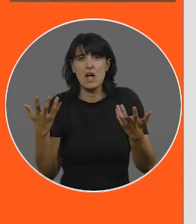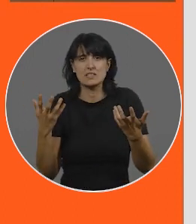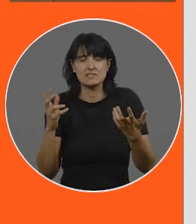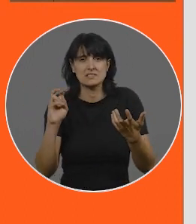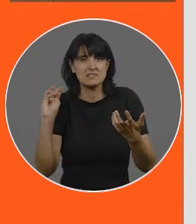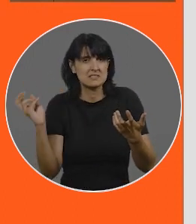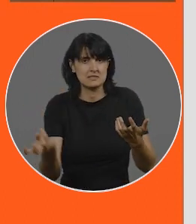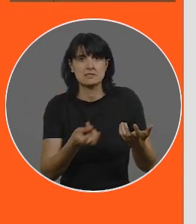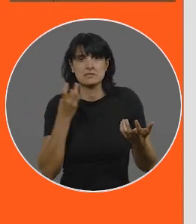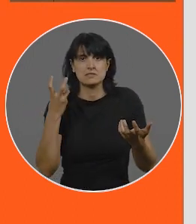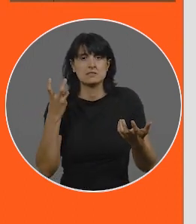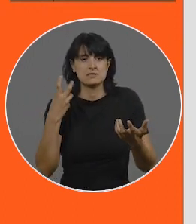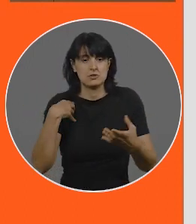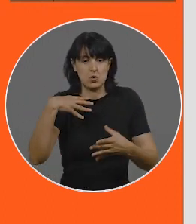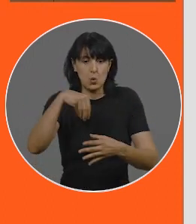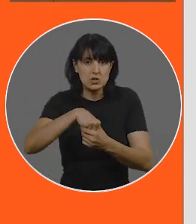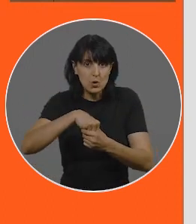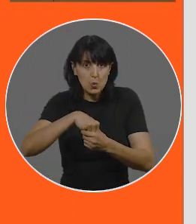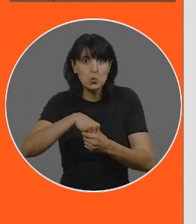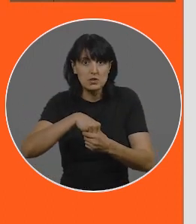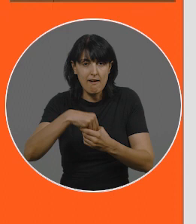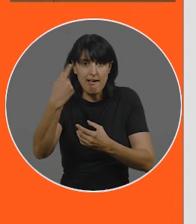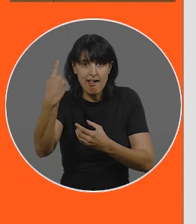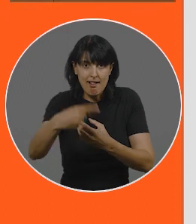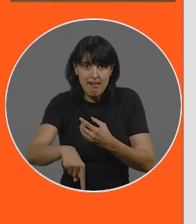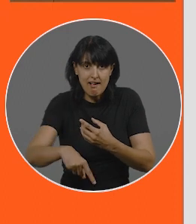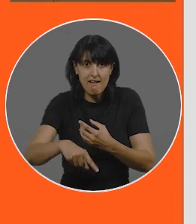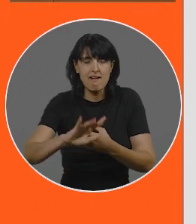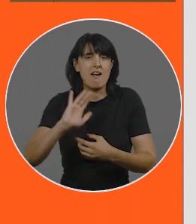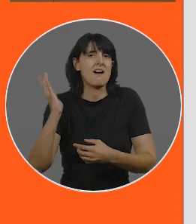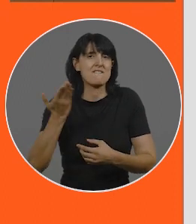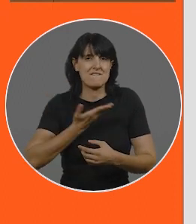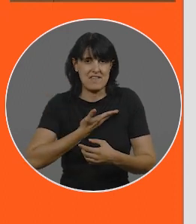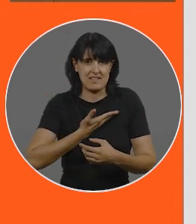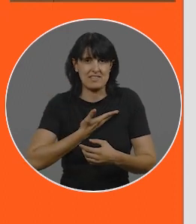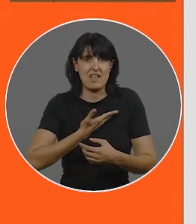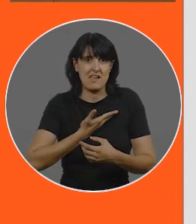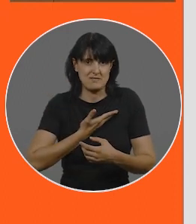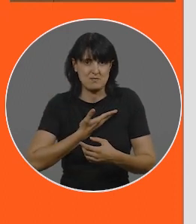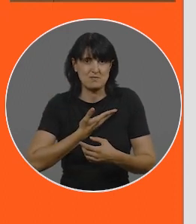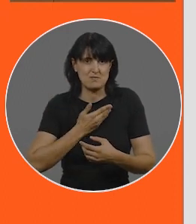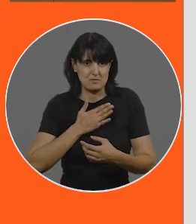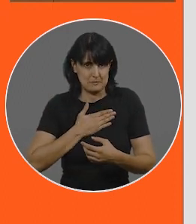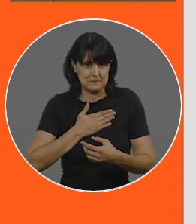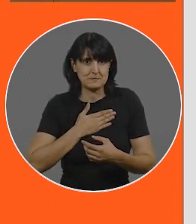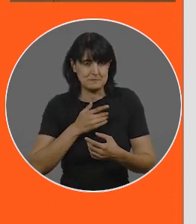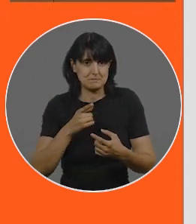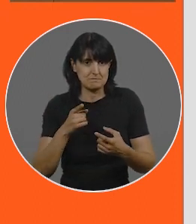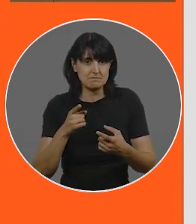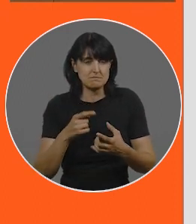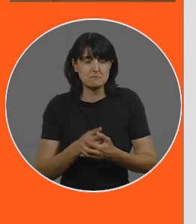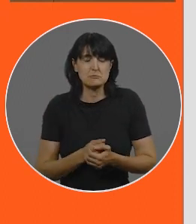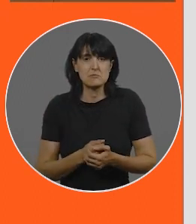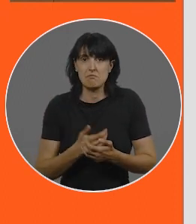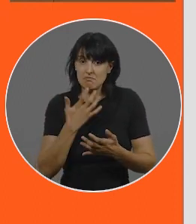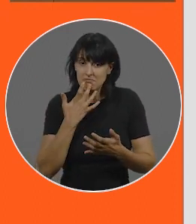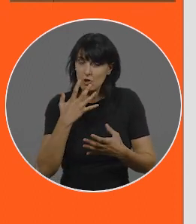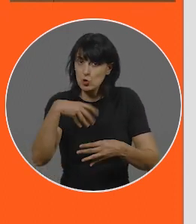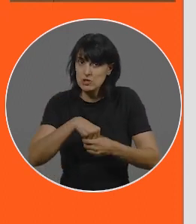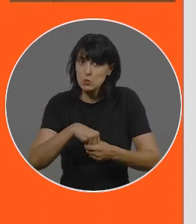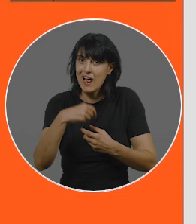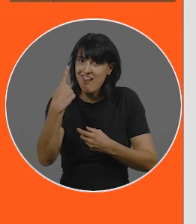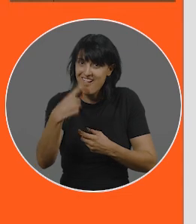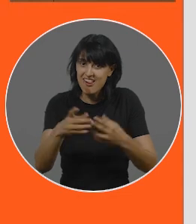a les transcripcions, als subtítols. O sigui, allà on hi hagi contingut, afecta a tot. Allà on hi hagi contingut, i no és perquè sigui el meu negoci, eh? Però allà on hi hagi